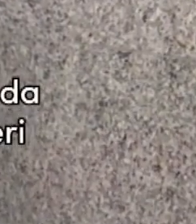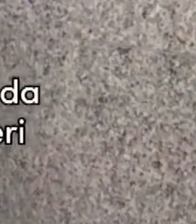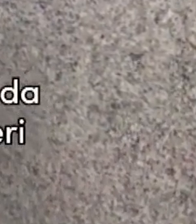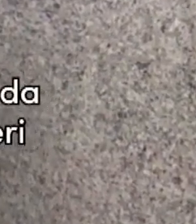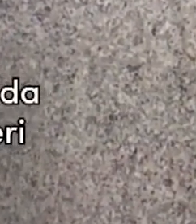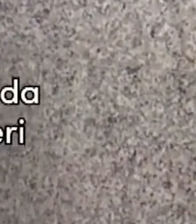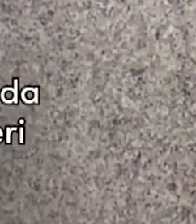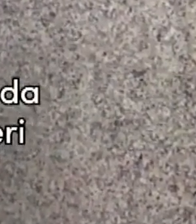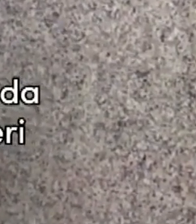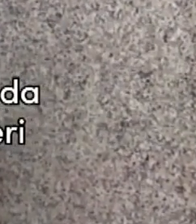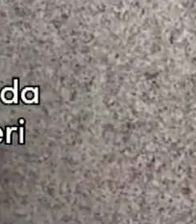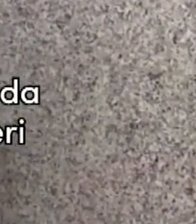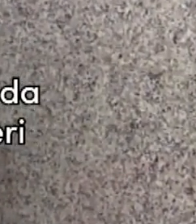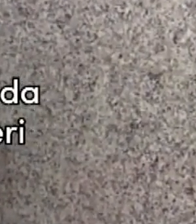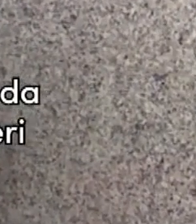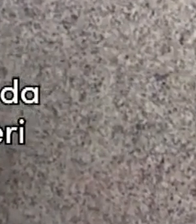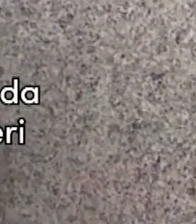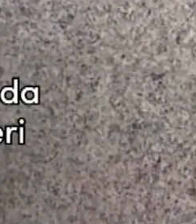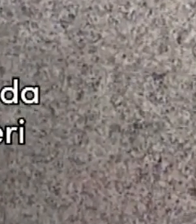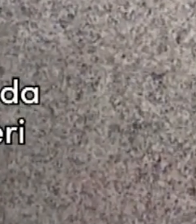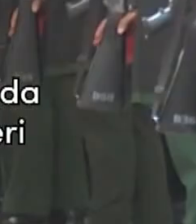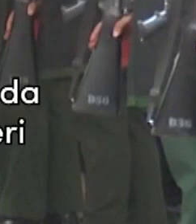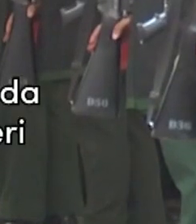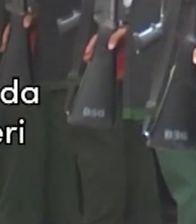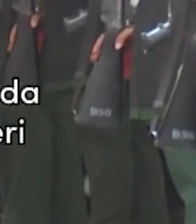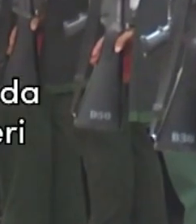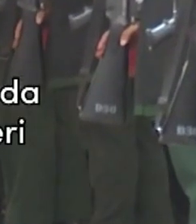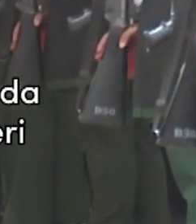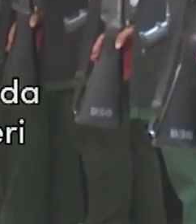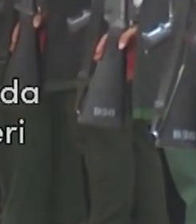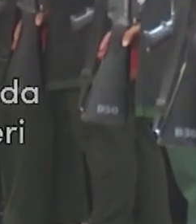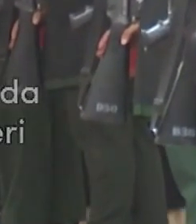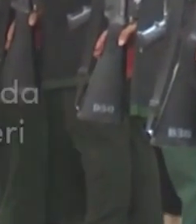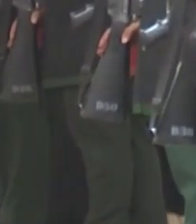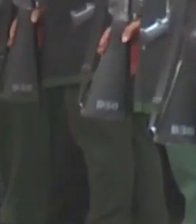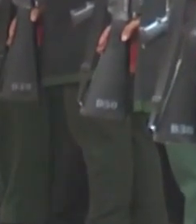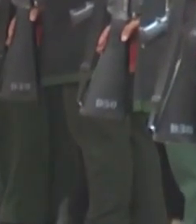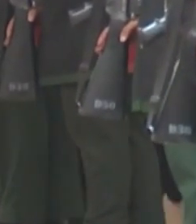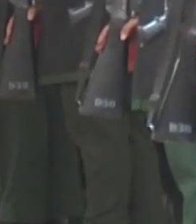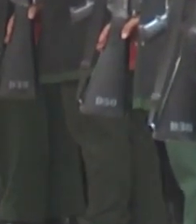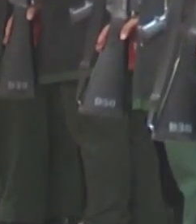Thank you.